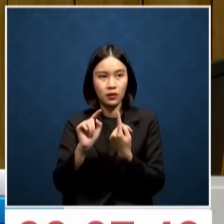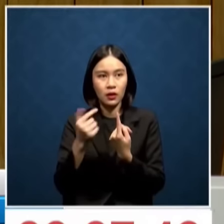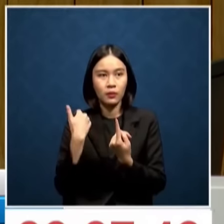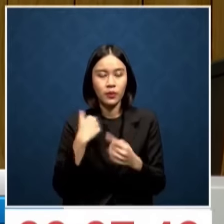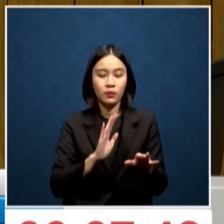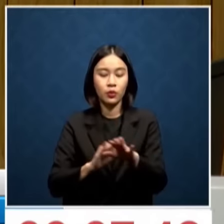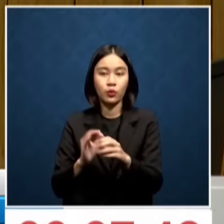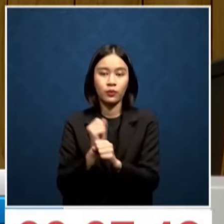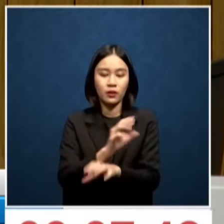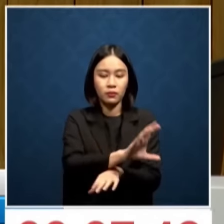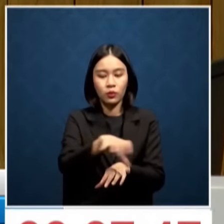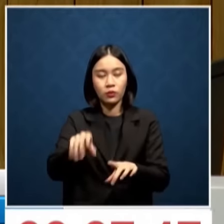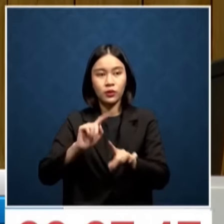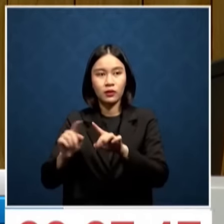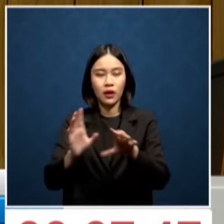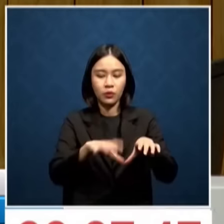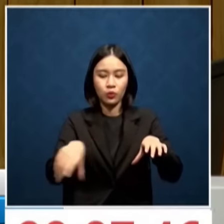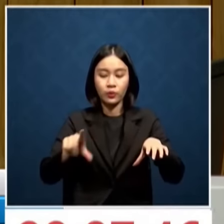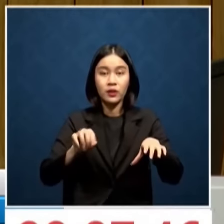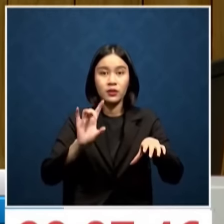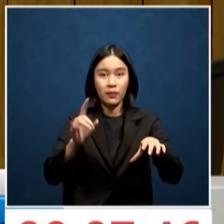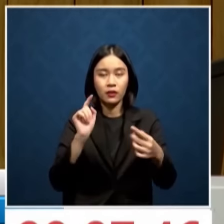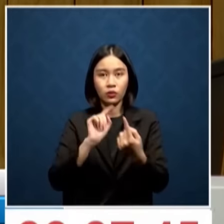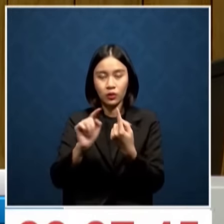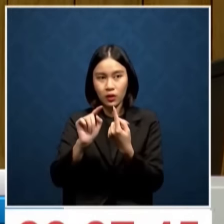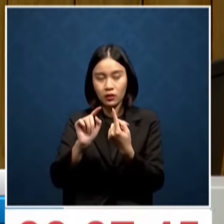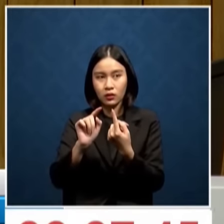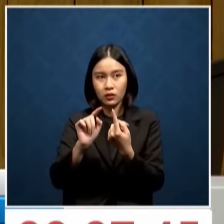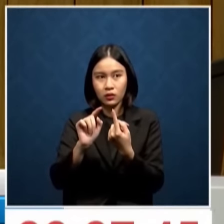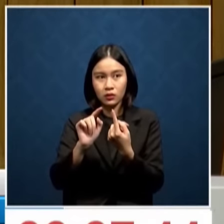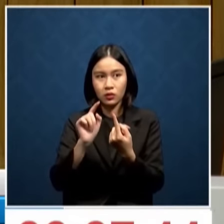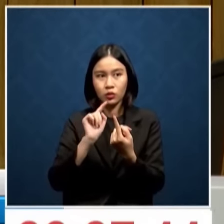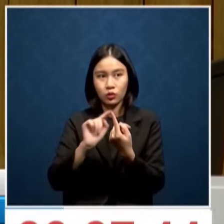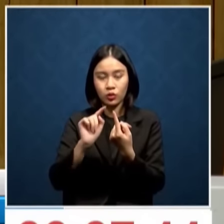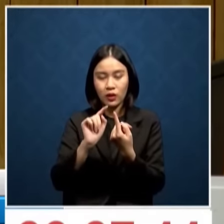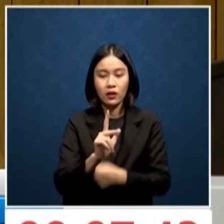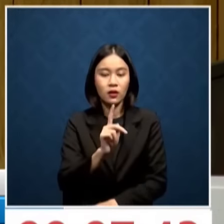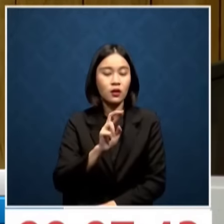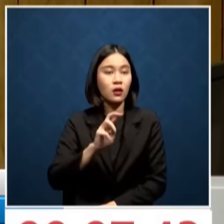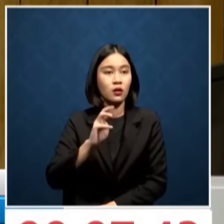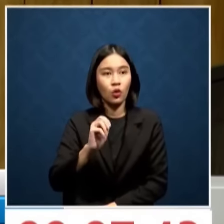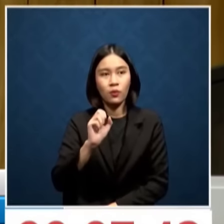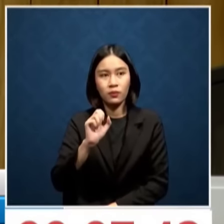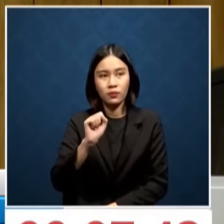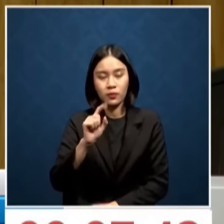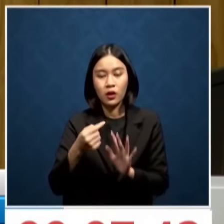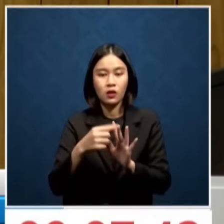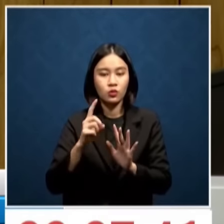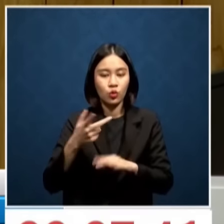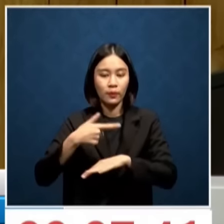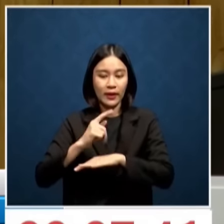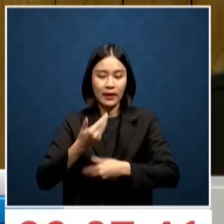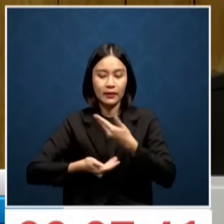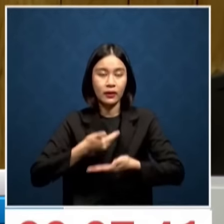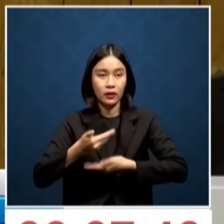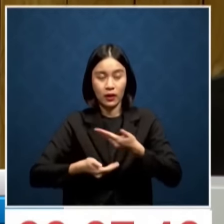รียกหน่วยงานทุกหน่วยงานนะครับ28หน่วยงานทั้งสมศูนย์ทั้งประธานหอการค้